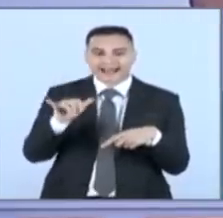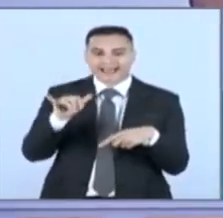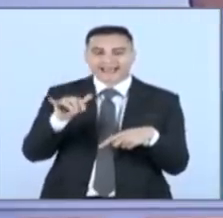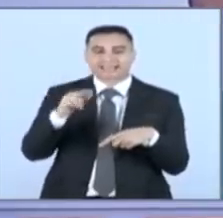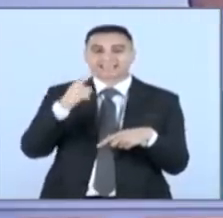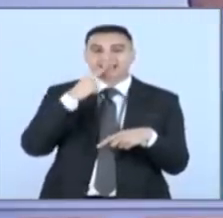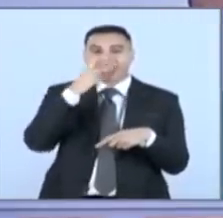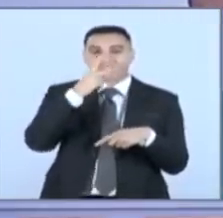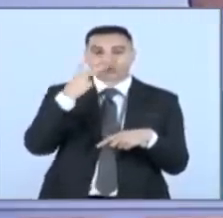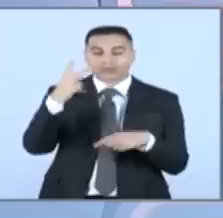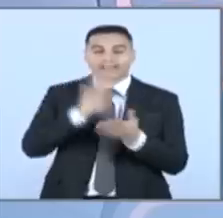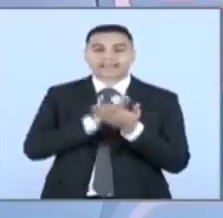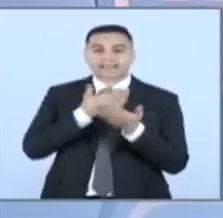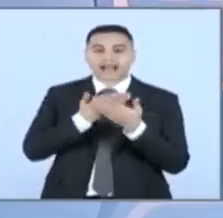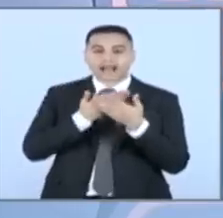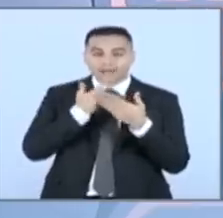2002.